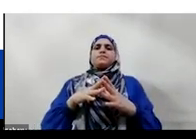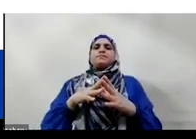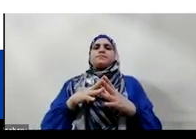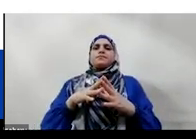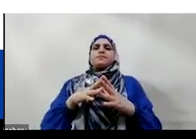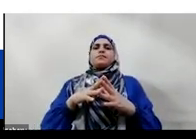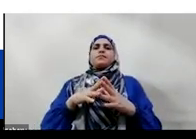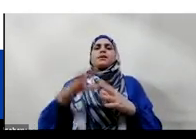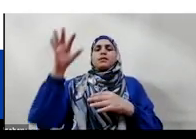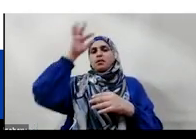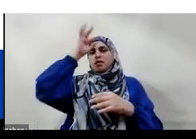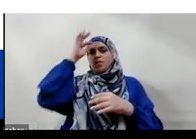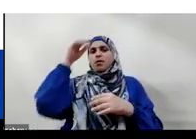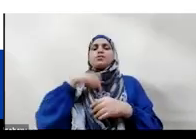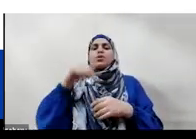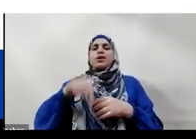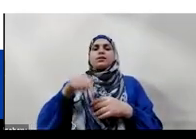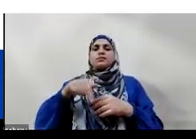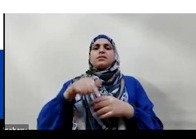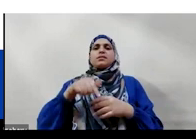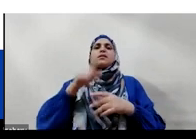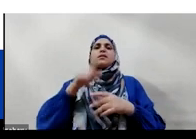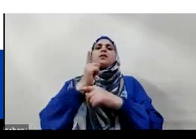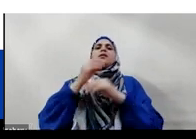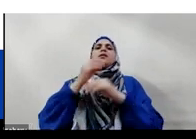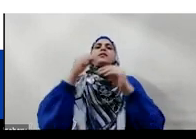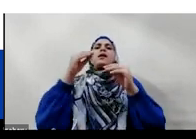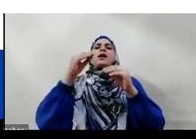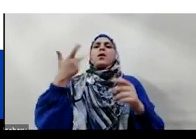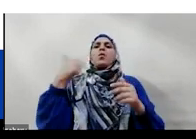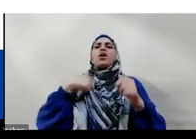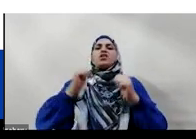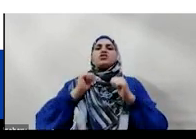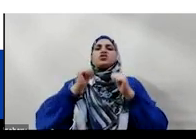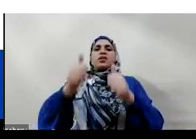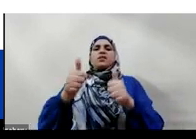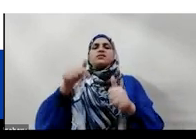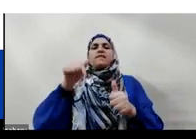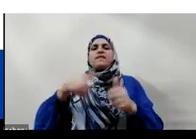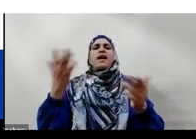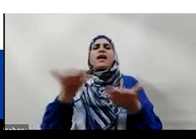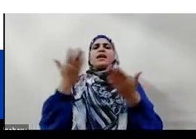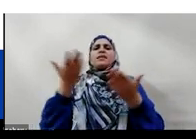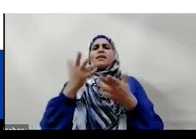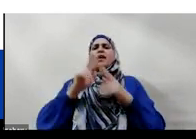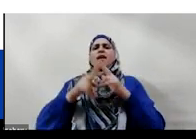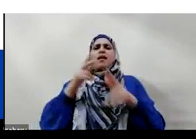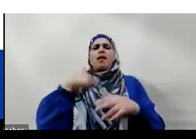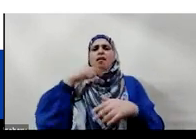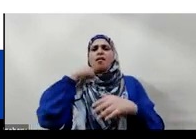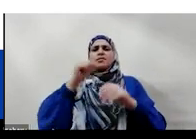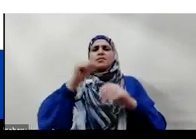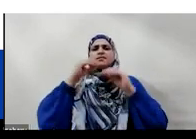لو انا حاليا بدرس او انا شاركت في اي او عندي خبرة تدريس سابقة، بكتب